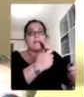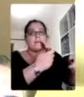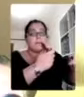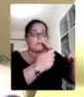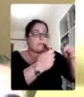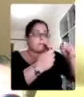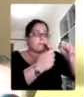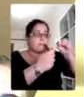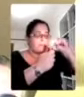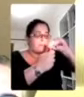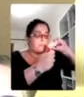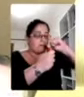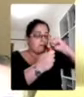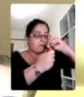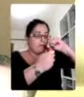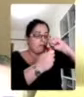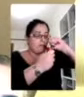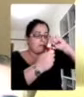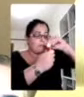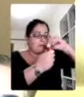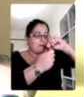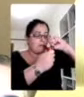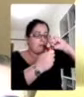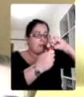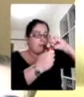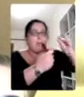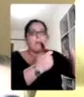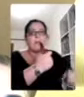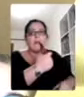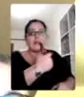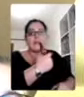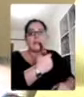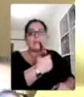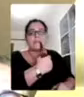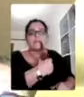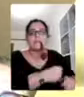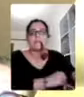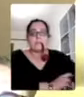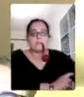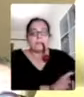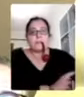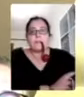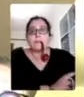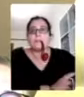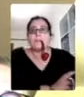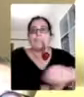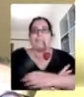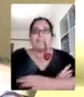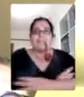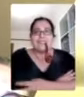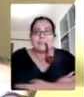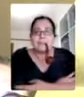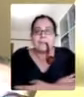baktım, göstermiştim size. Yaklaşık 650 izlenme şeyi var. Bir önceki yaptığımızda.